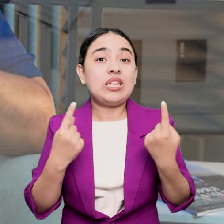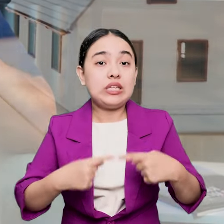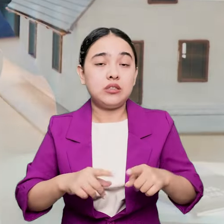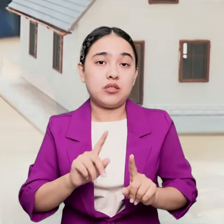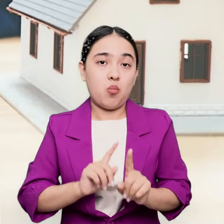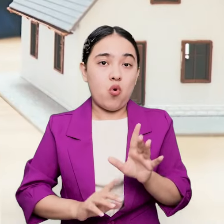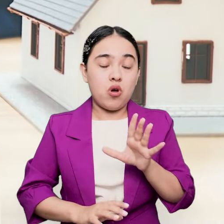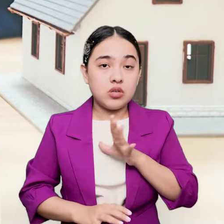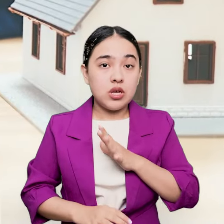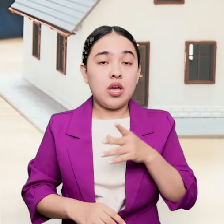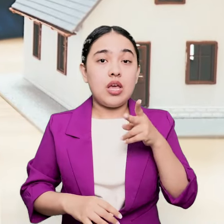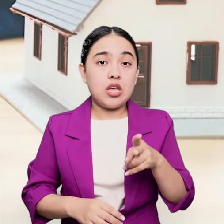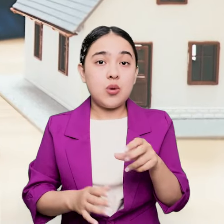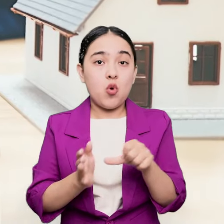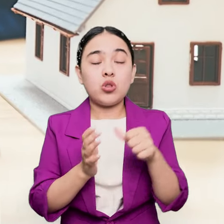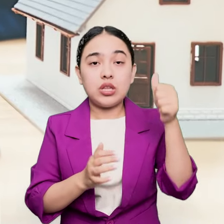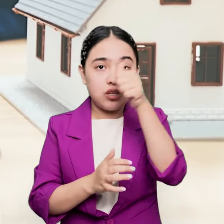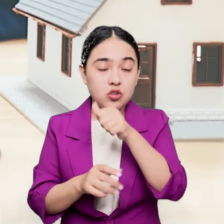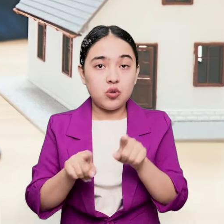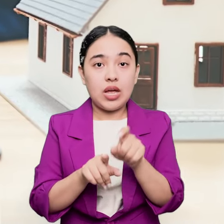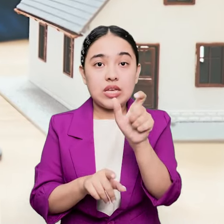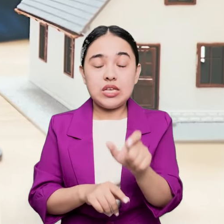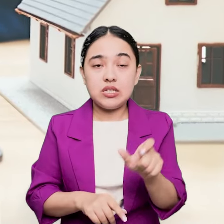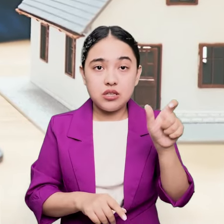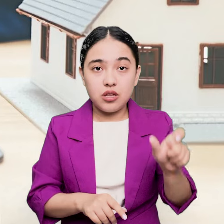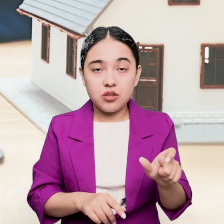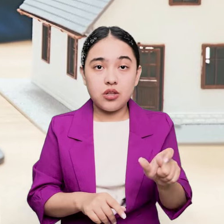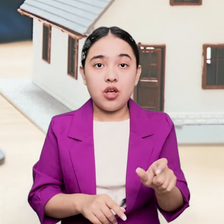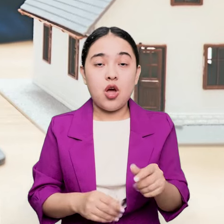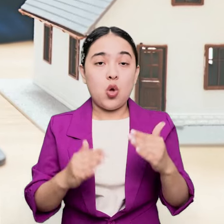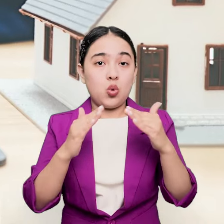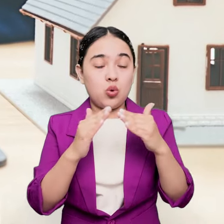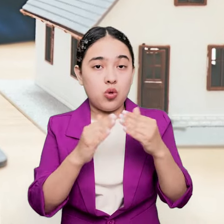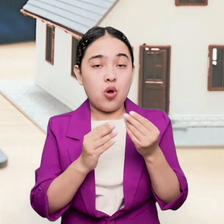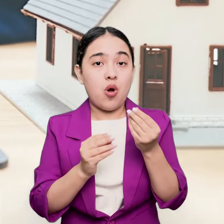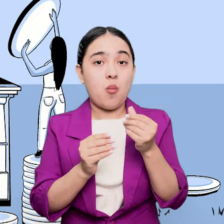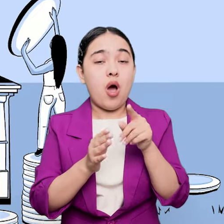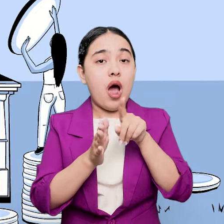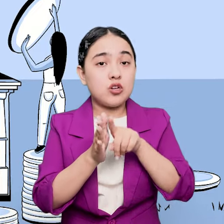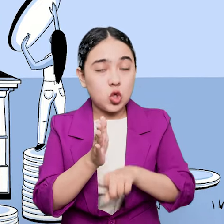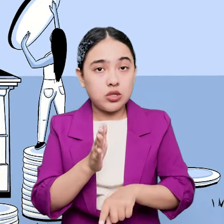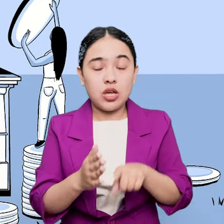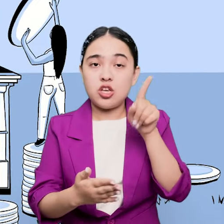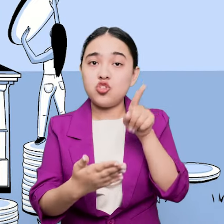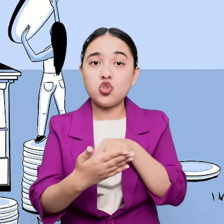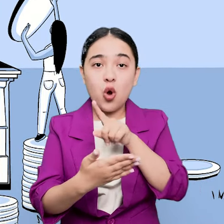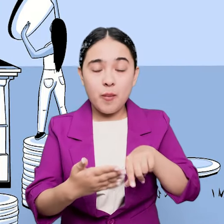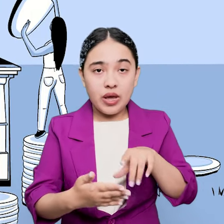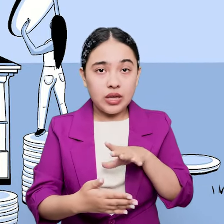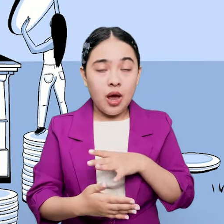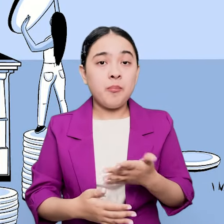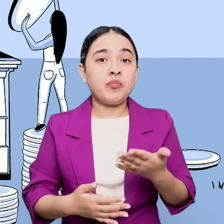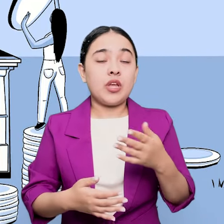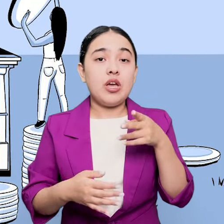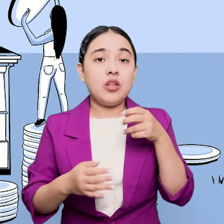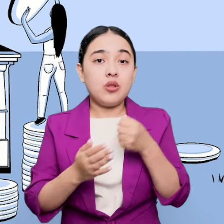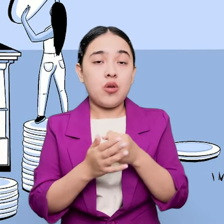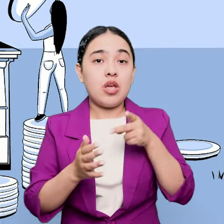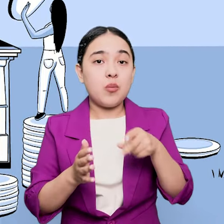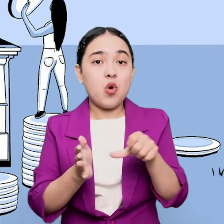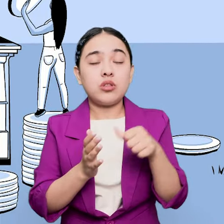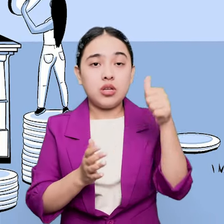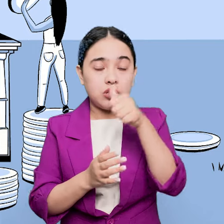Ya'ni 2006-yilda ham insonlar ko'chmas mulkni arzonlashishiga, demak, ishonmagan. Ya'ni 2006-yilgacha